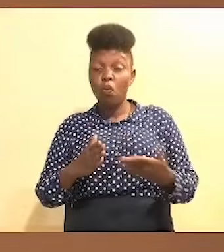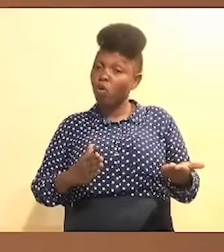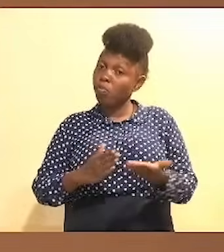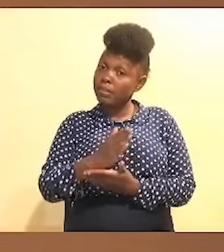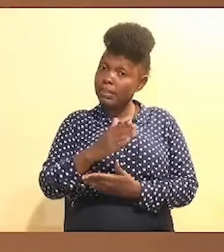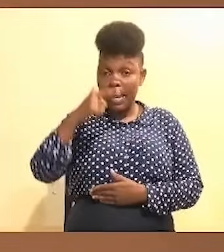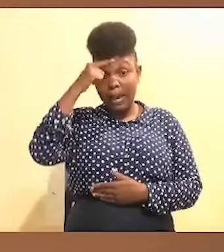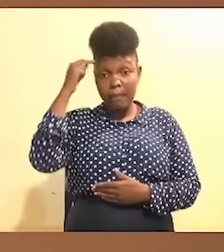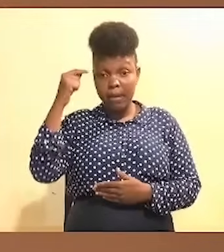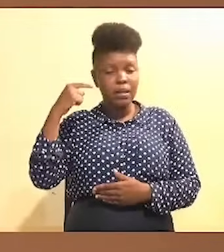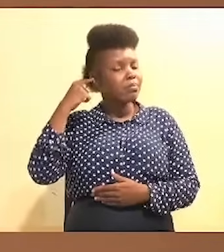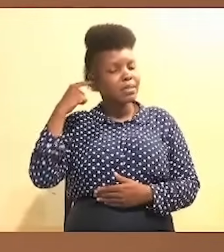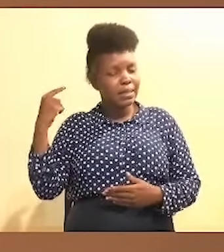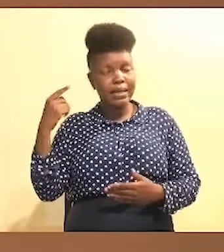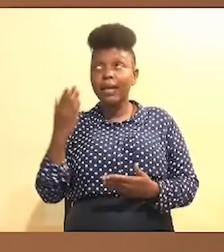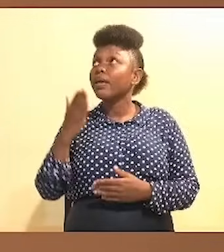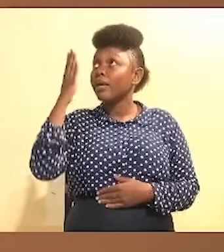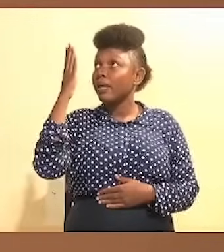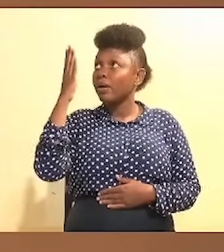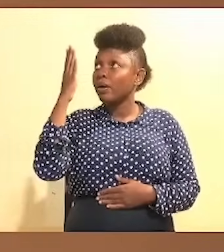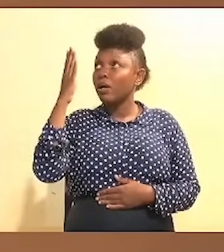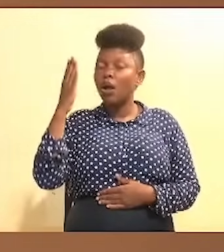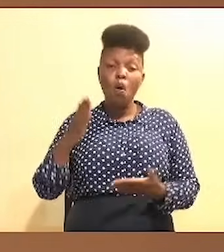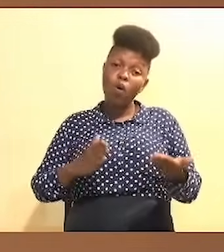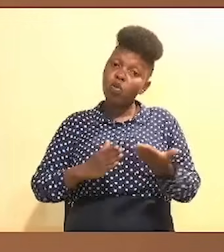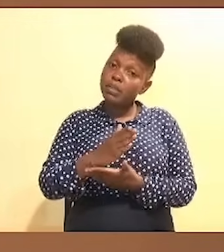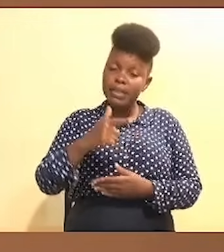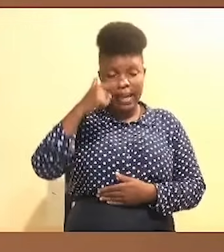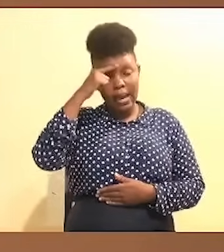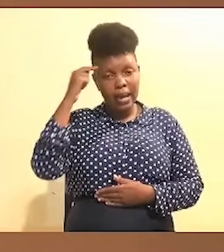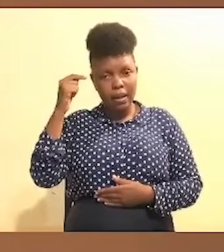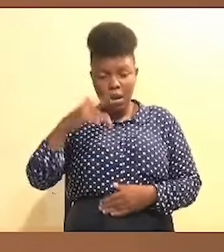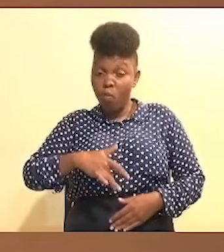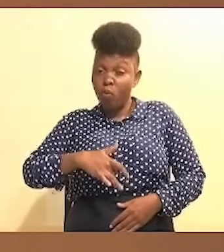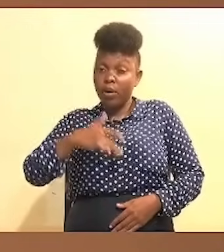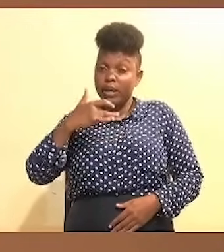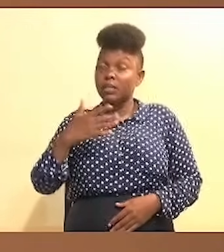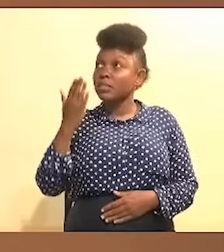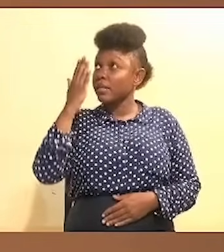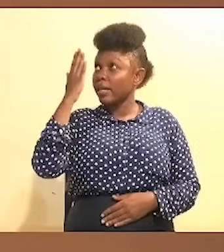imani, msikie yeye. Kwa njia ya imani, mhisi yeye.